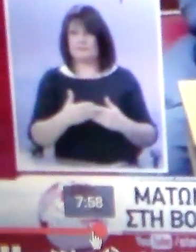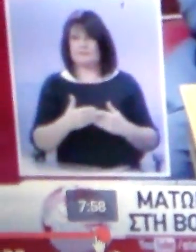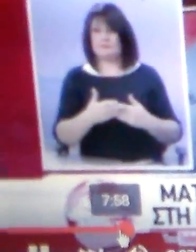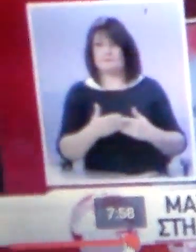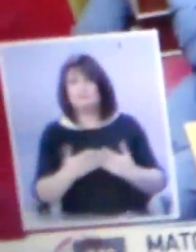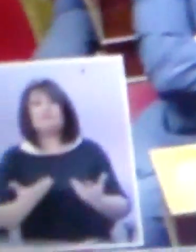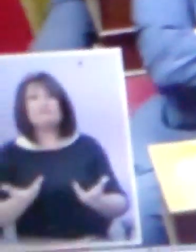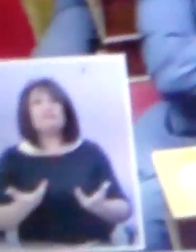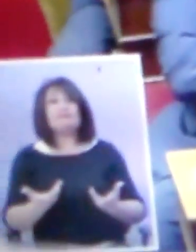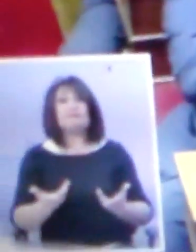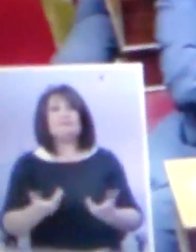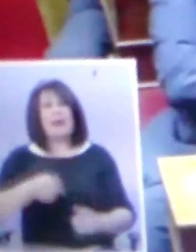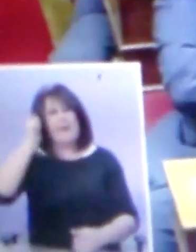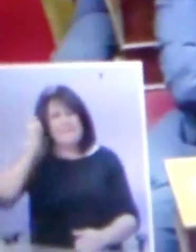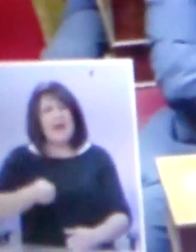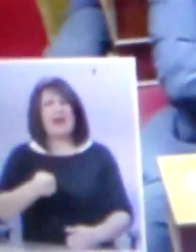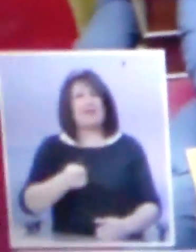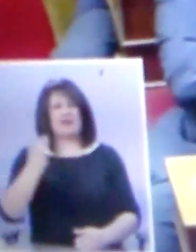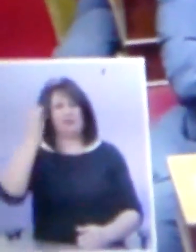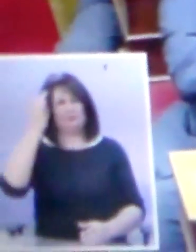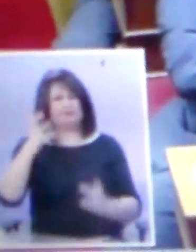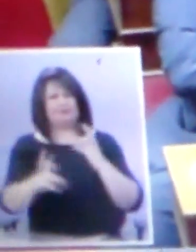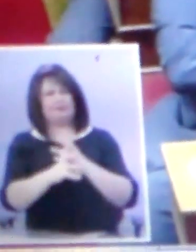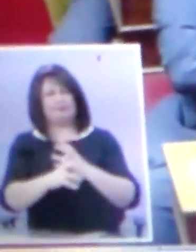Ακραίων. Απαράδεκτων τραμπούκων.